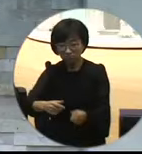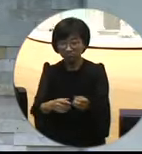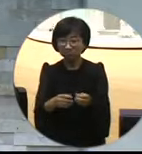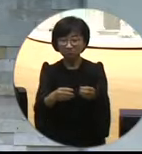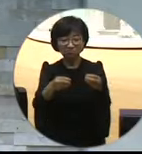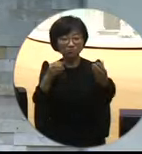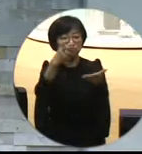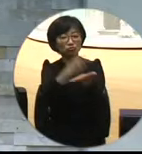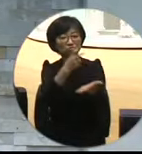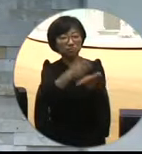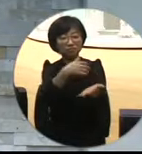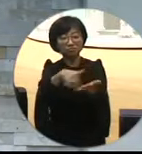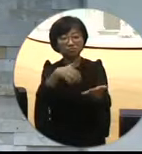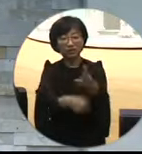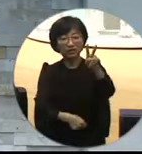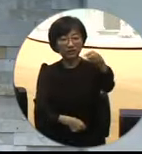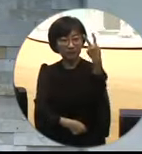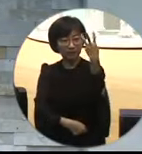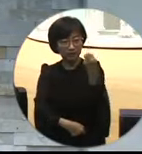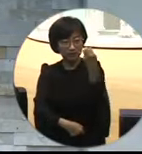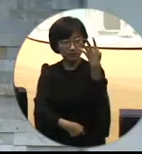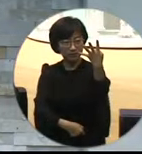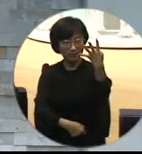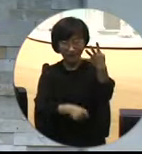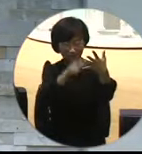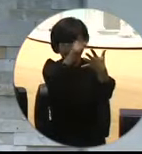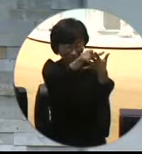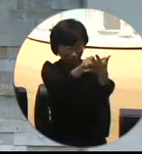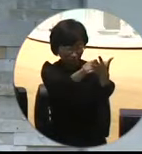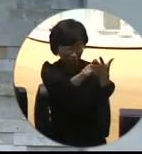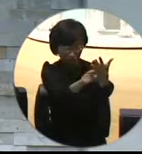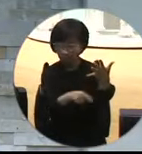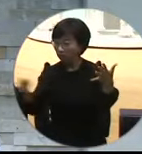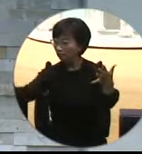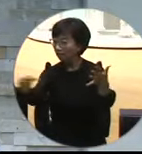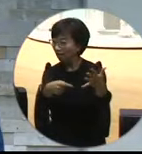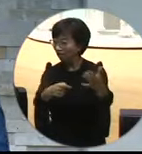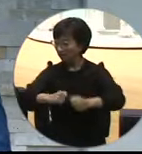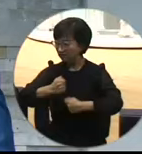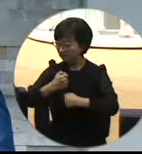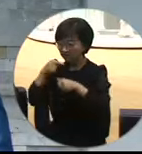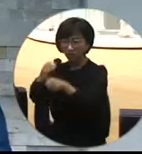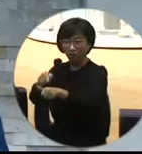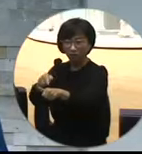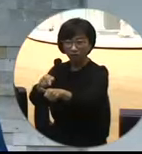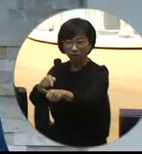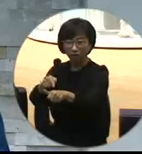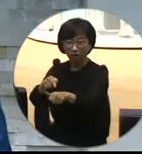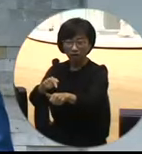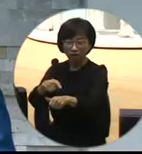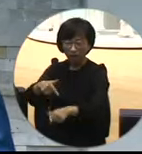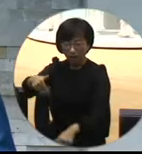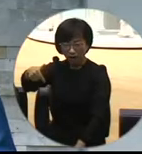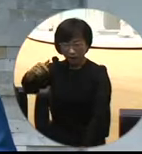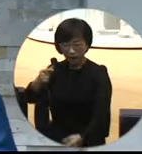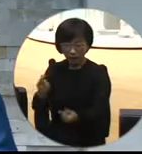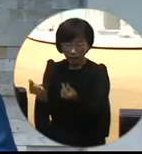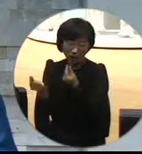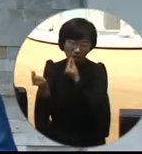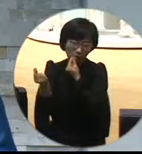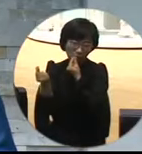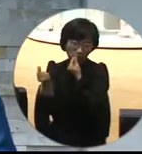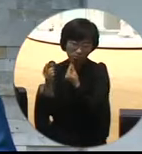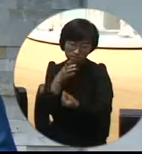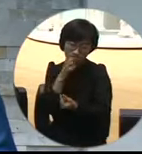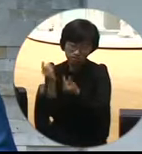234가지 이 율법을 지켜야 된다고 이 틀 속에 딱 갇혀가지고 정말 우스꽝스럽게 살고